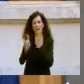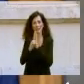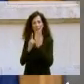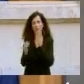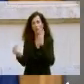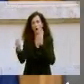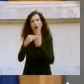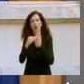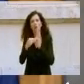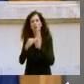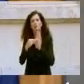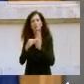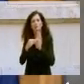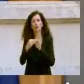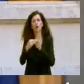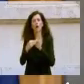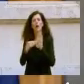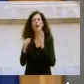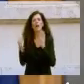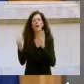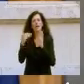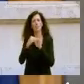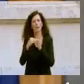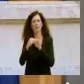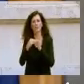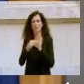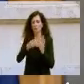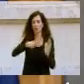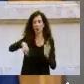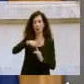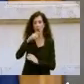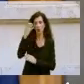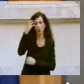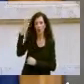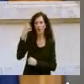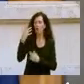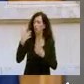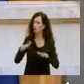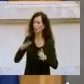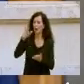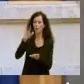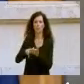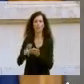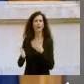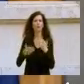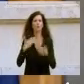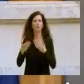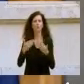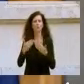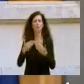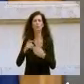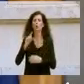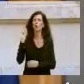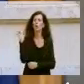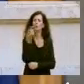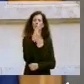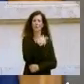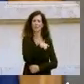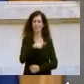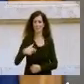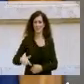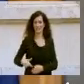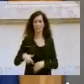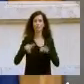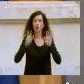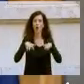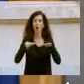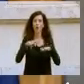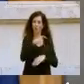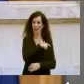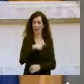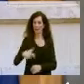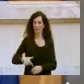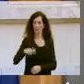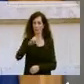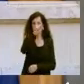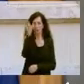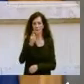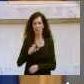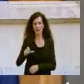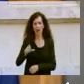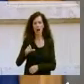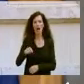che noi abbiamo come governo subito approvato che consente a tutti i sindaci ottomila sindaci d'italia di poter